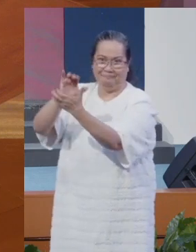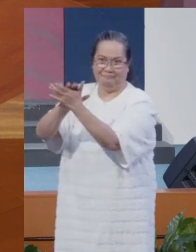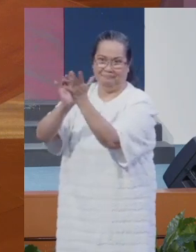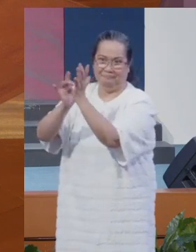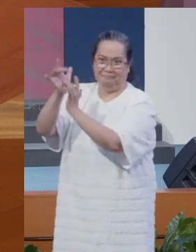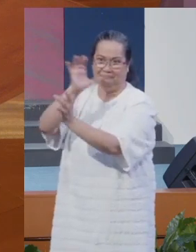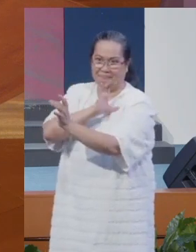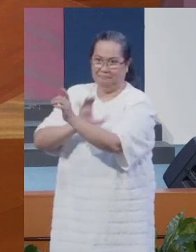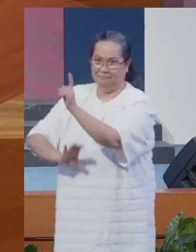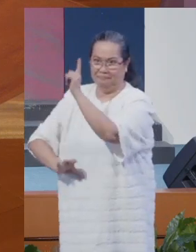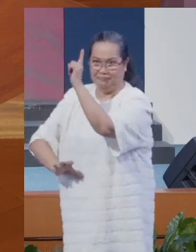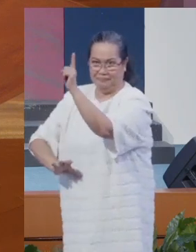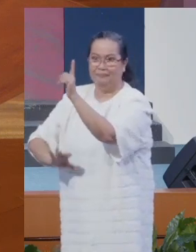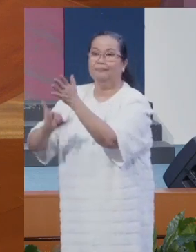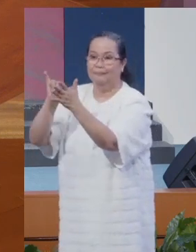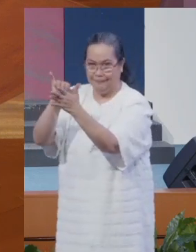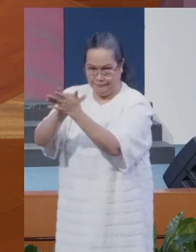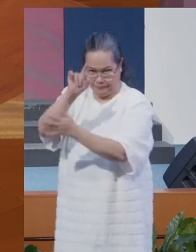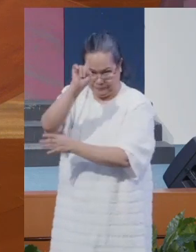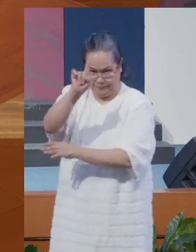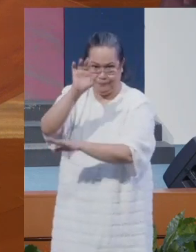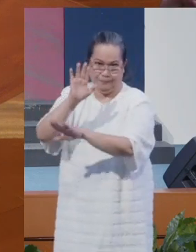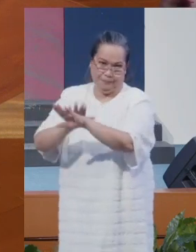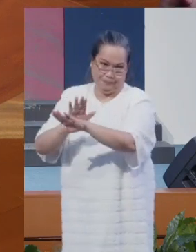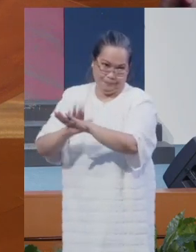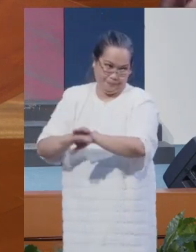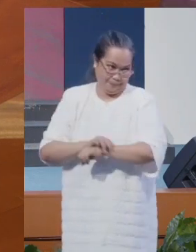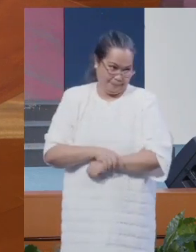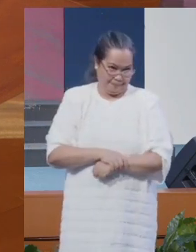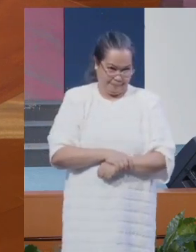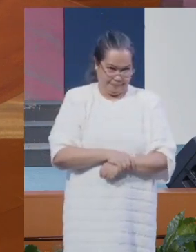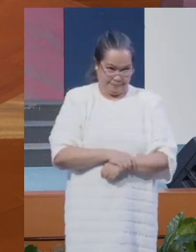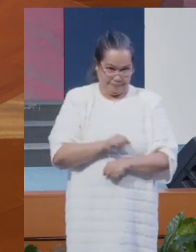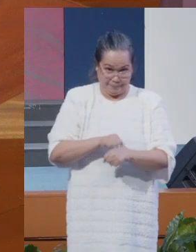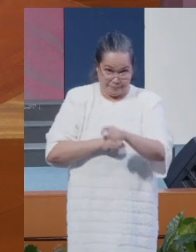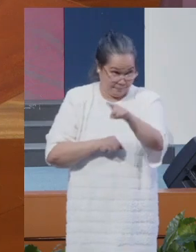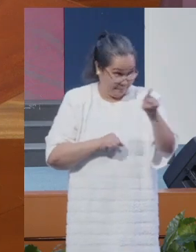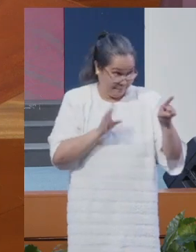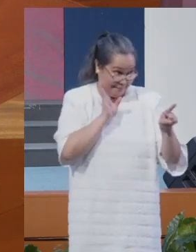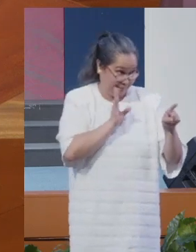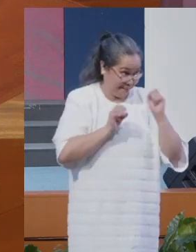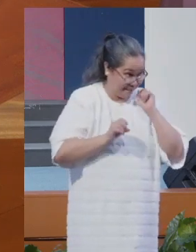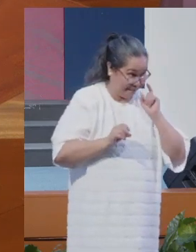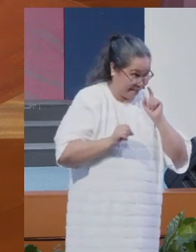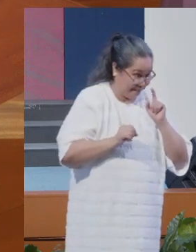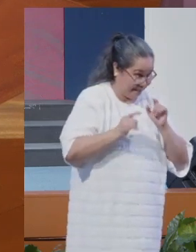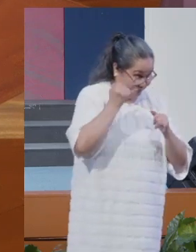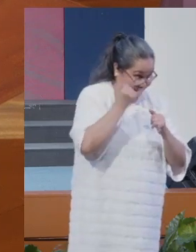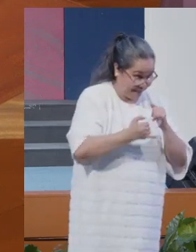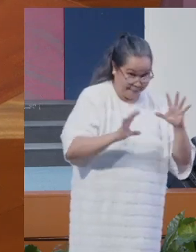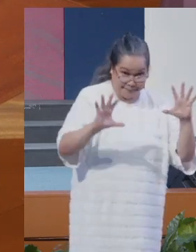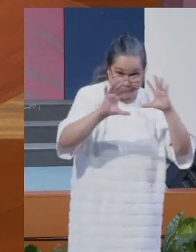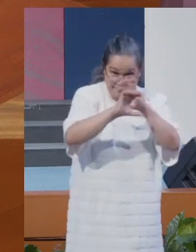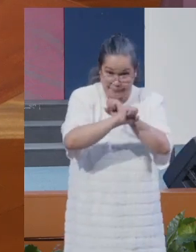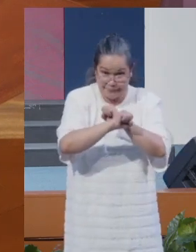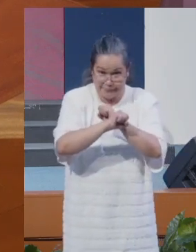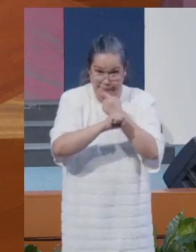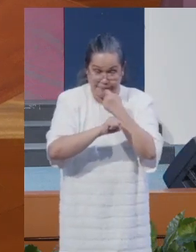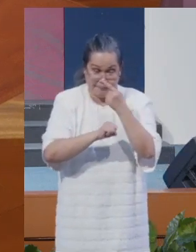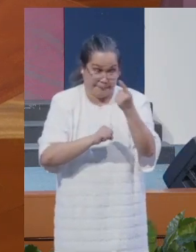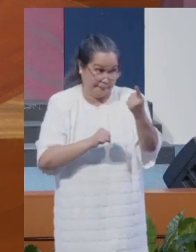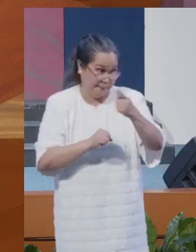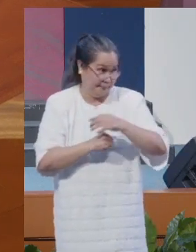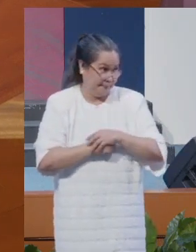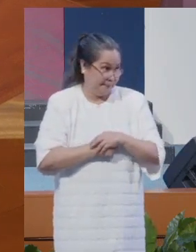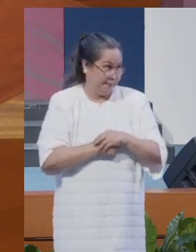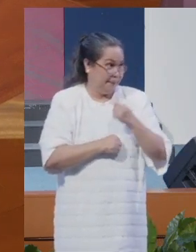kay Jesus. Yun ang isang babala. Kaya mga kapatid, ito ang aking mga huling sasabihin sa inyo.